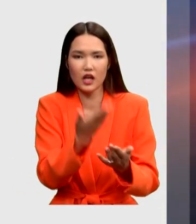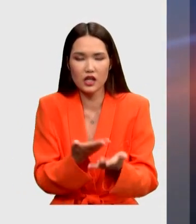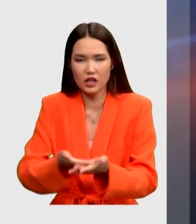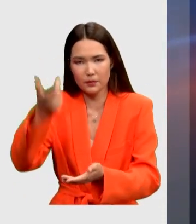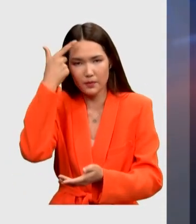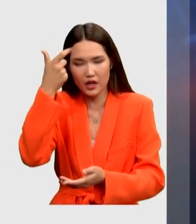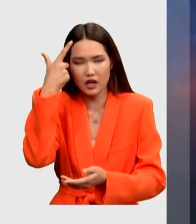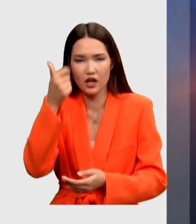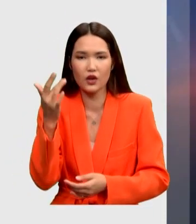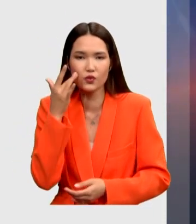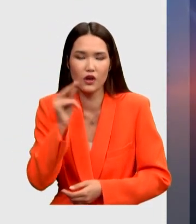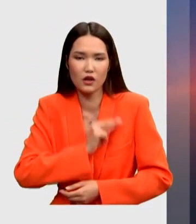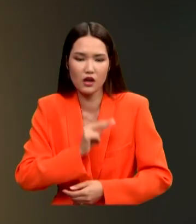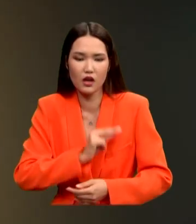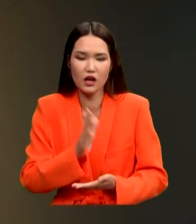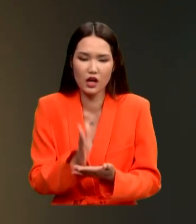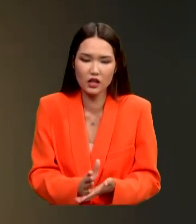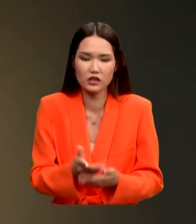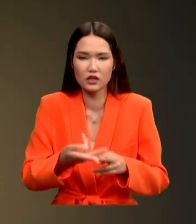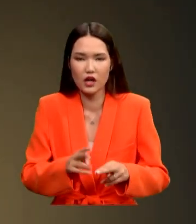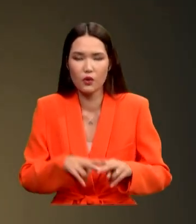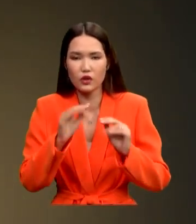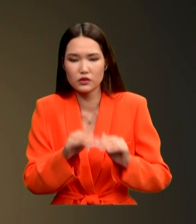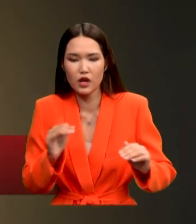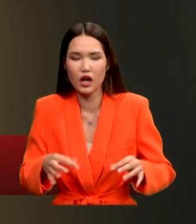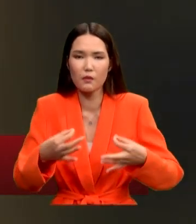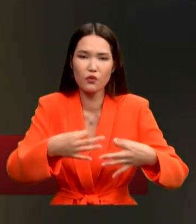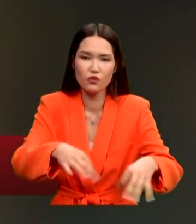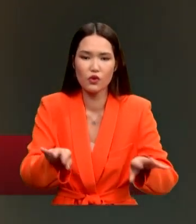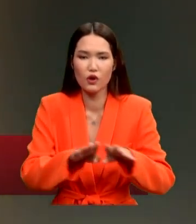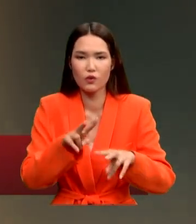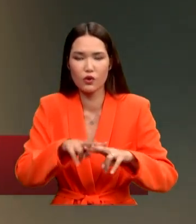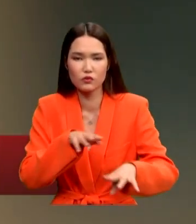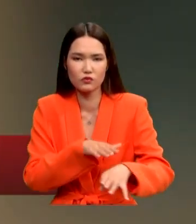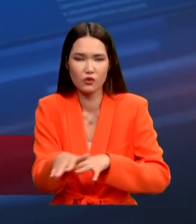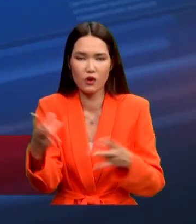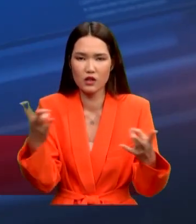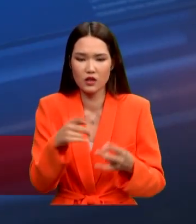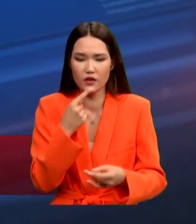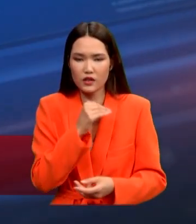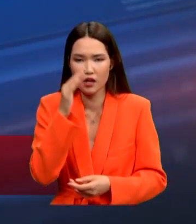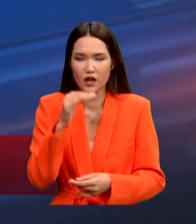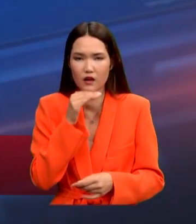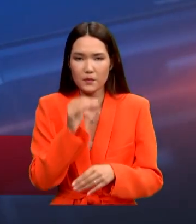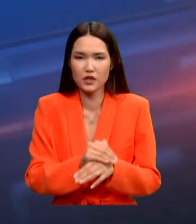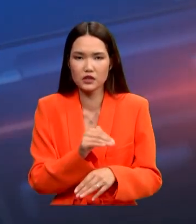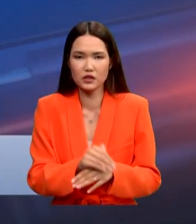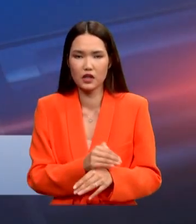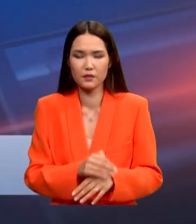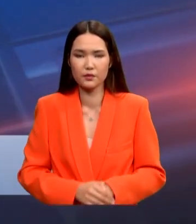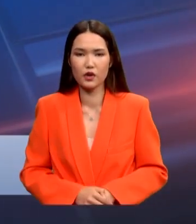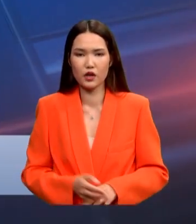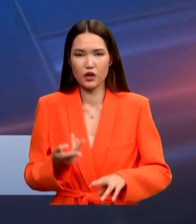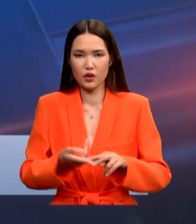ескертуін қаперіне делмейді. Адвокат Абзал Бекбосынов салғырттыққа жол бергендерді түрмеге тоғыту керек дейді. Қазіргі қолданыстағы